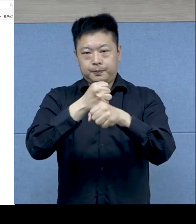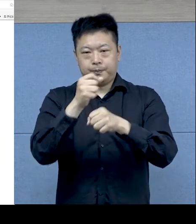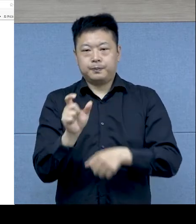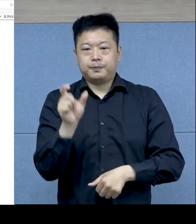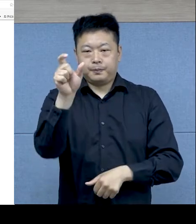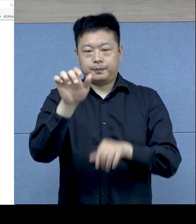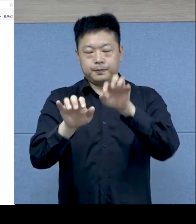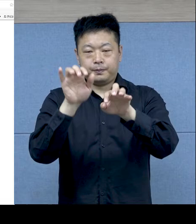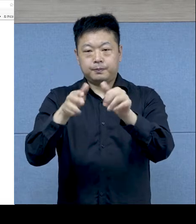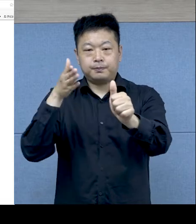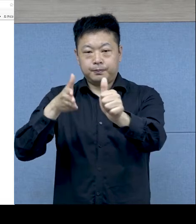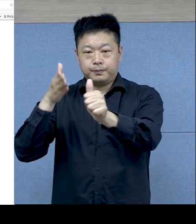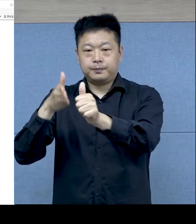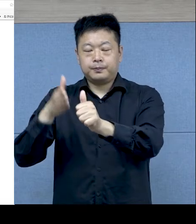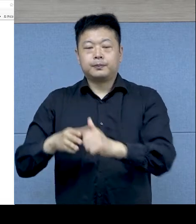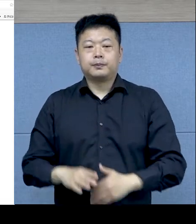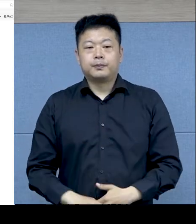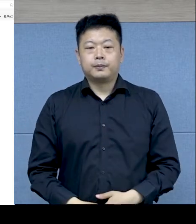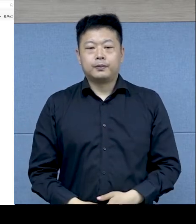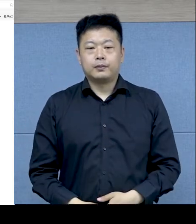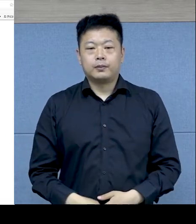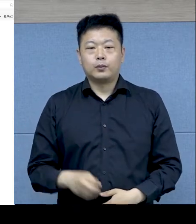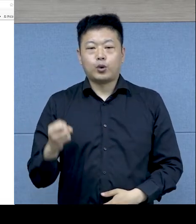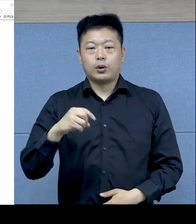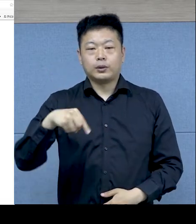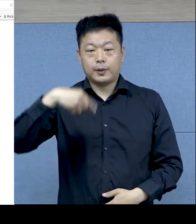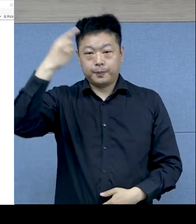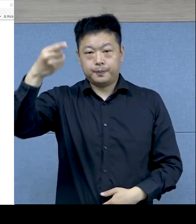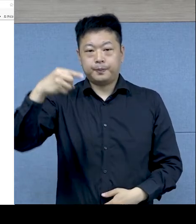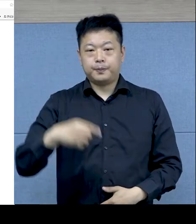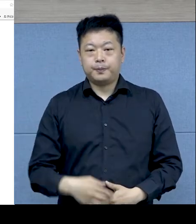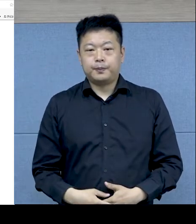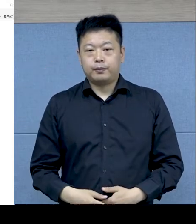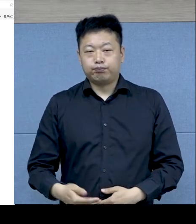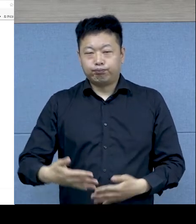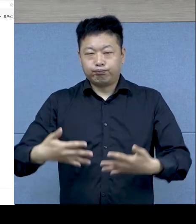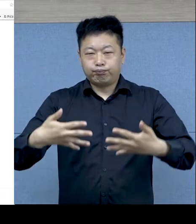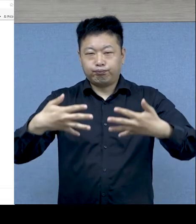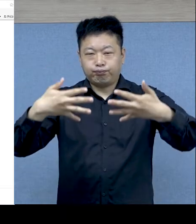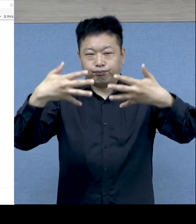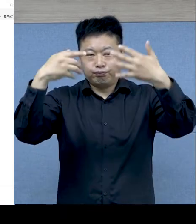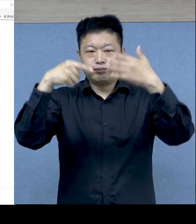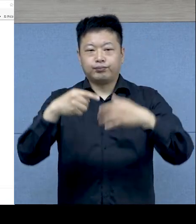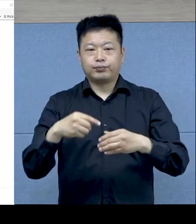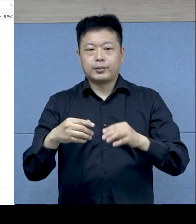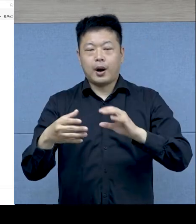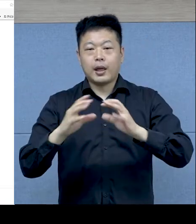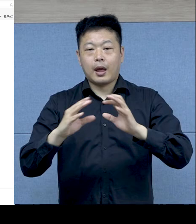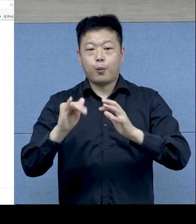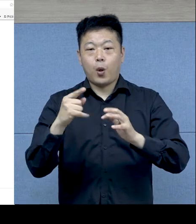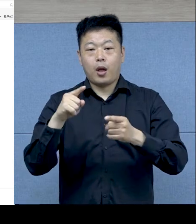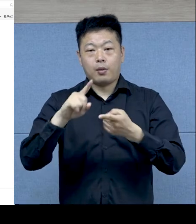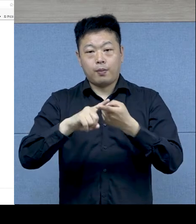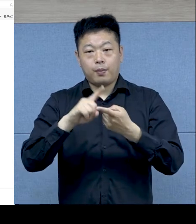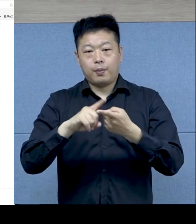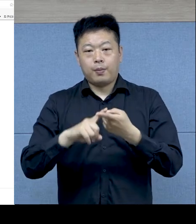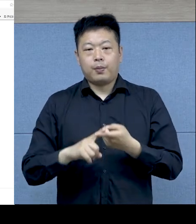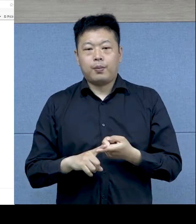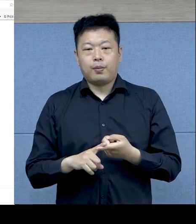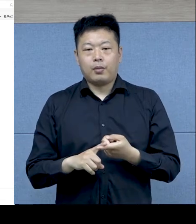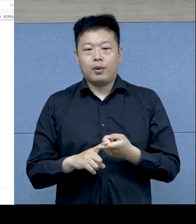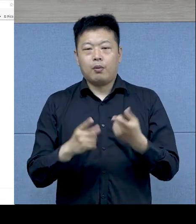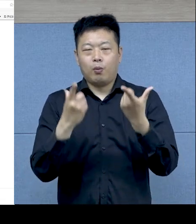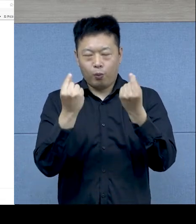3까지 있다. 그러면 사업 3까지만 기입하시고 그냥 이렇게 쭉 내려주시면 됩니다. 그리고 간담회비도 역시 같은 방법으로